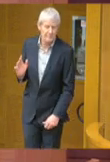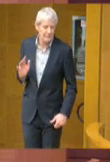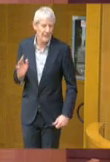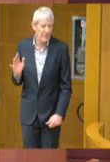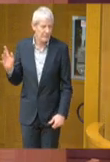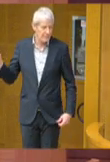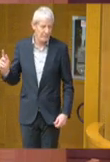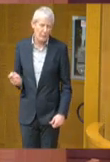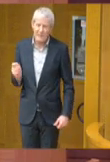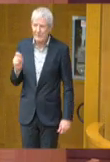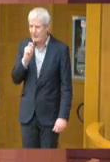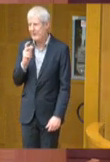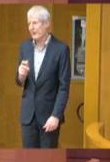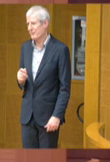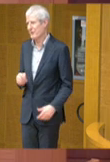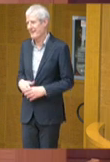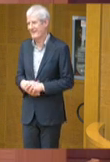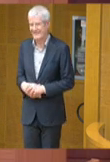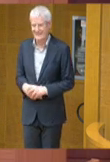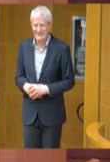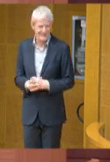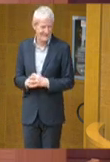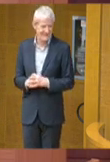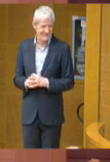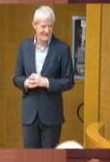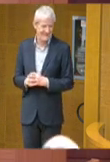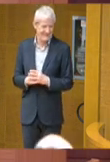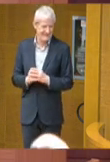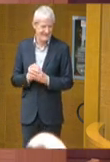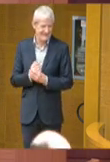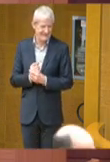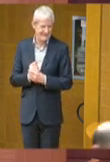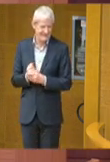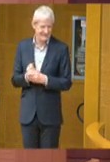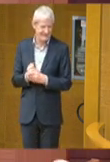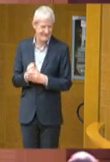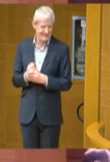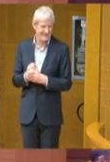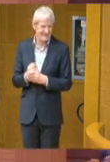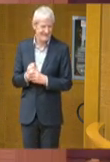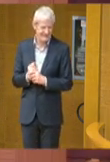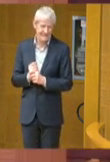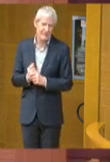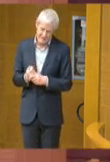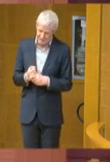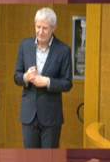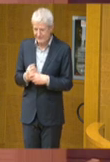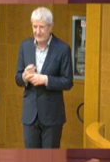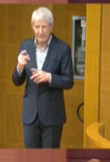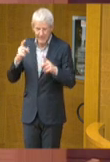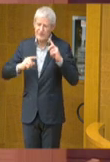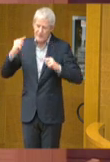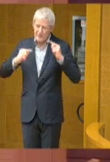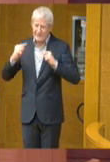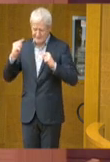Ok, lo invito. Mi chiedono di avvicinarsi al microfono in modo che sia più